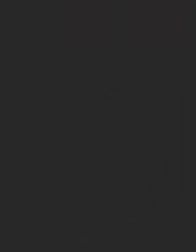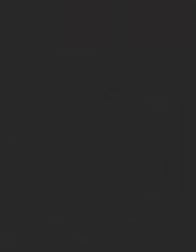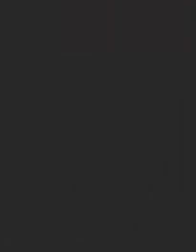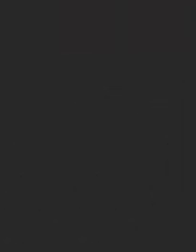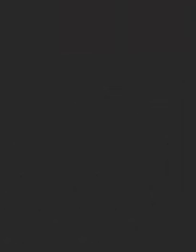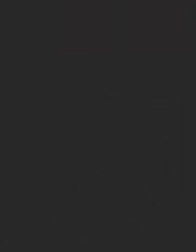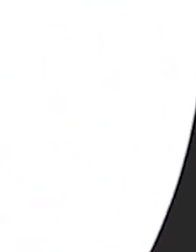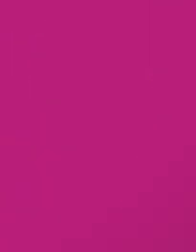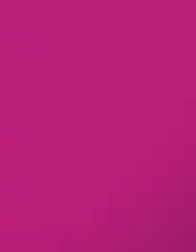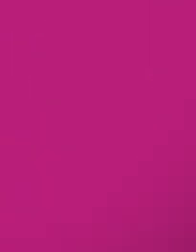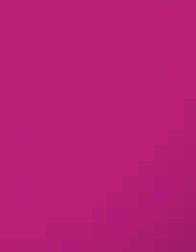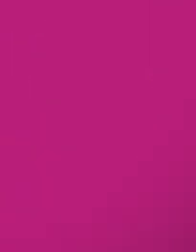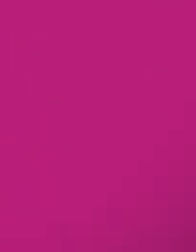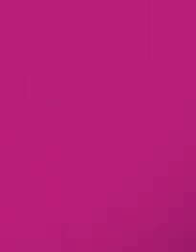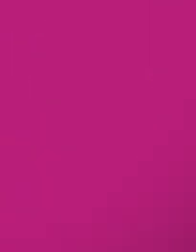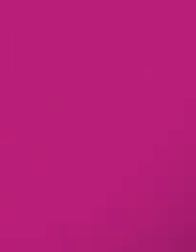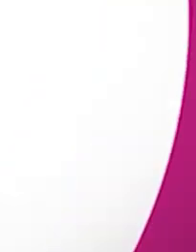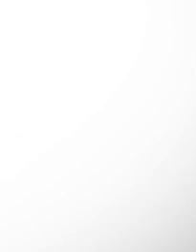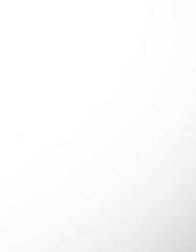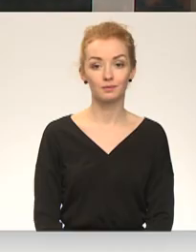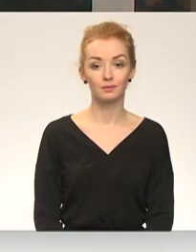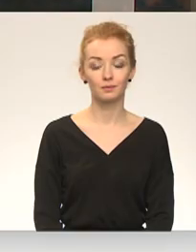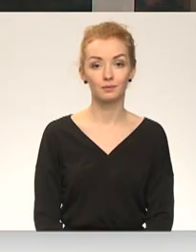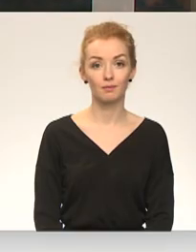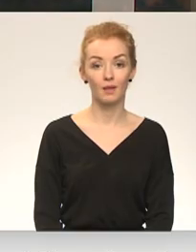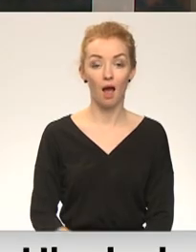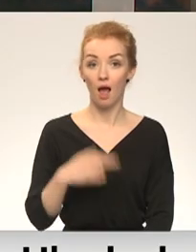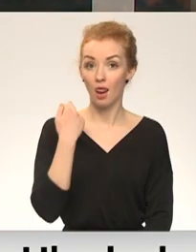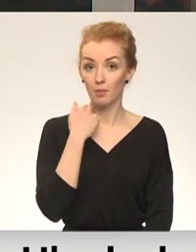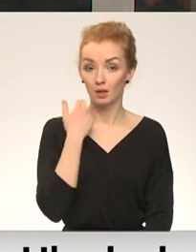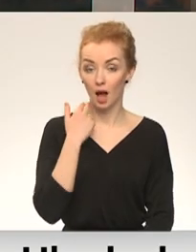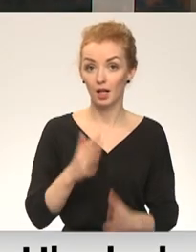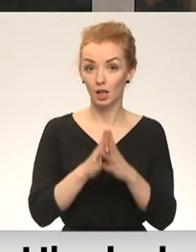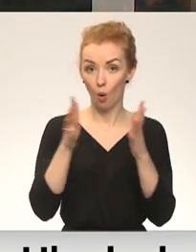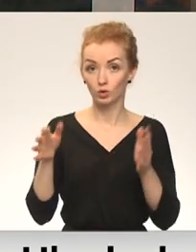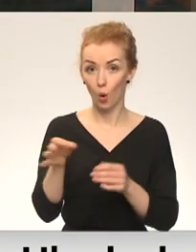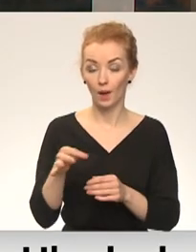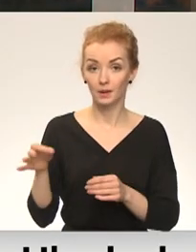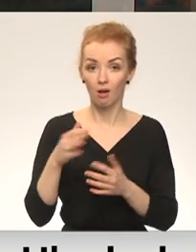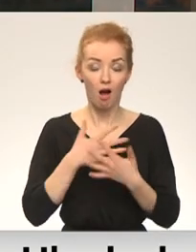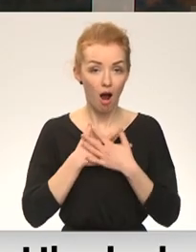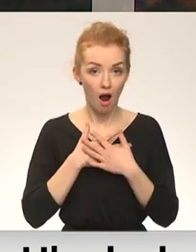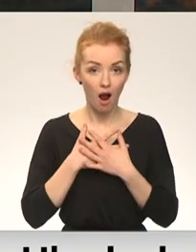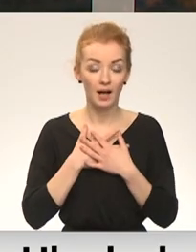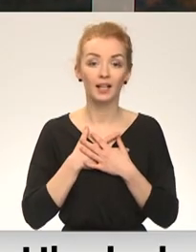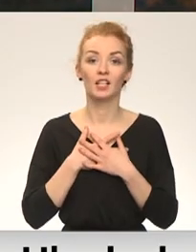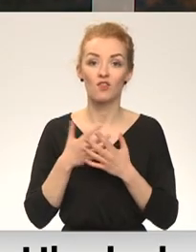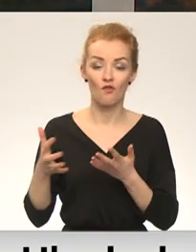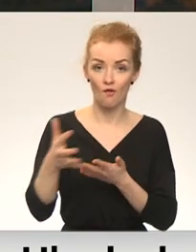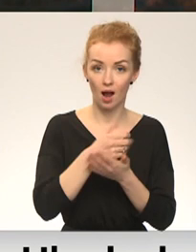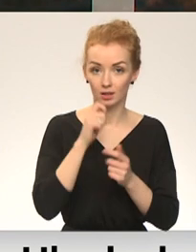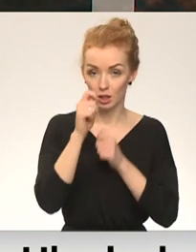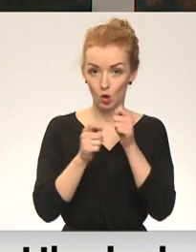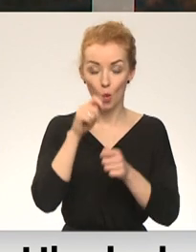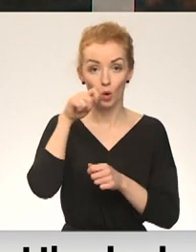Re! Viss ēters ir te! Lielbritānijā daudzas organizācijas aktīvi iesaistās līdzekļu vākšanā